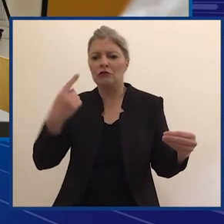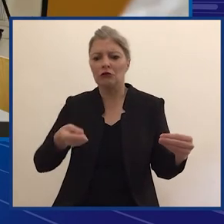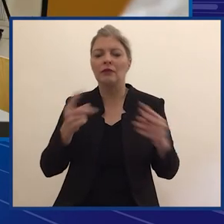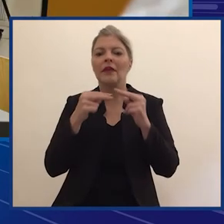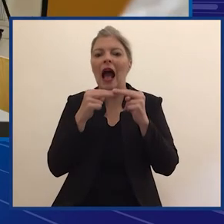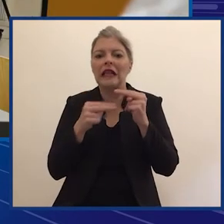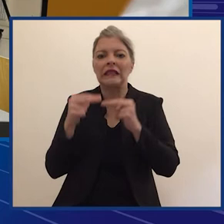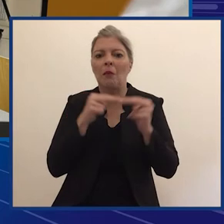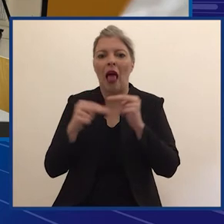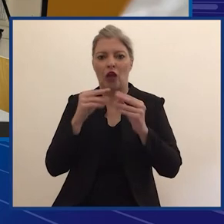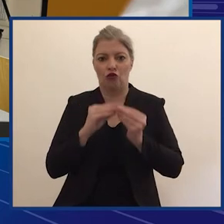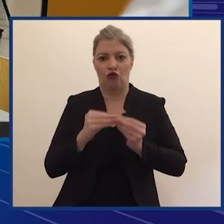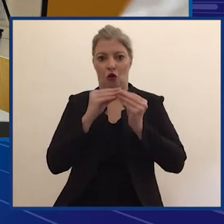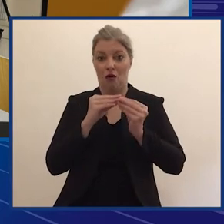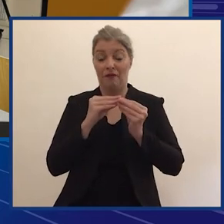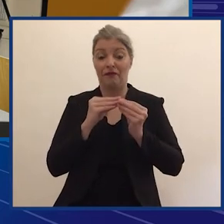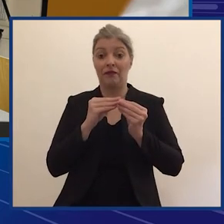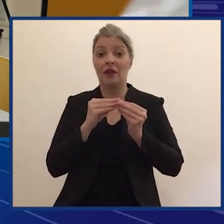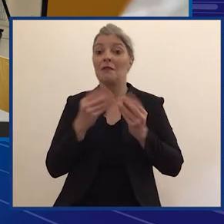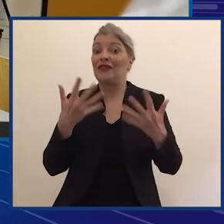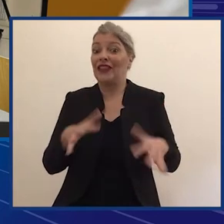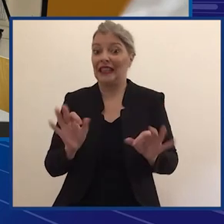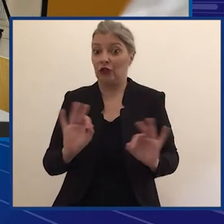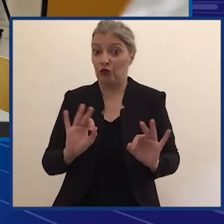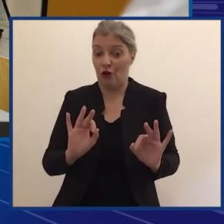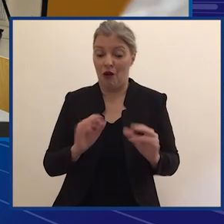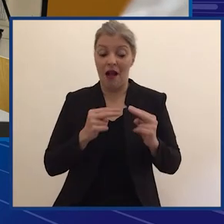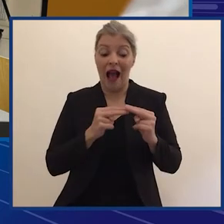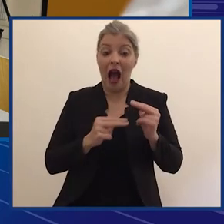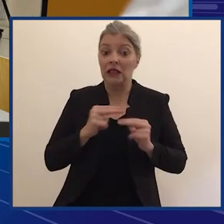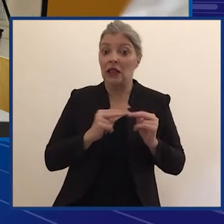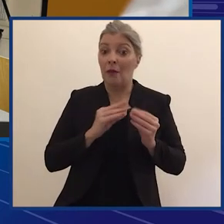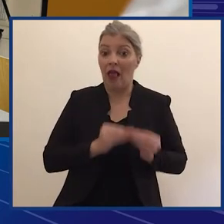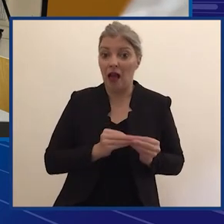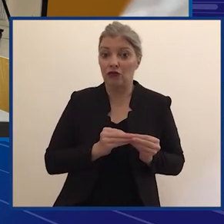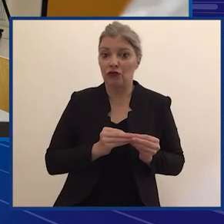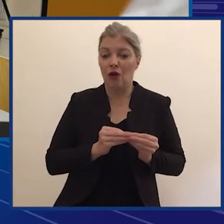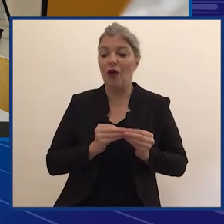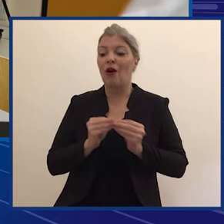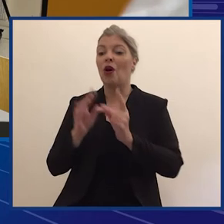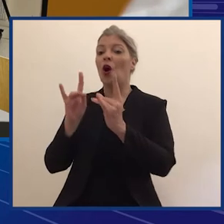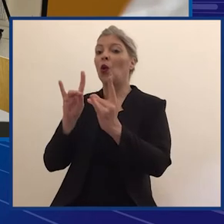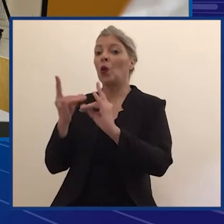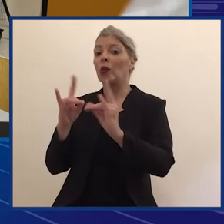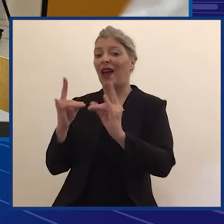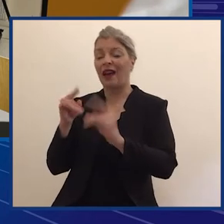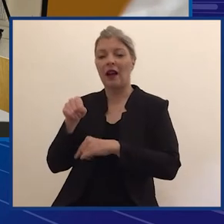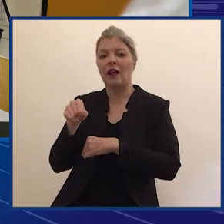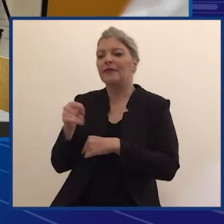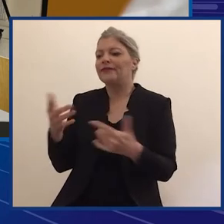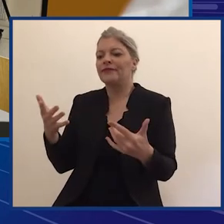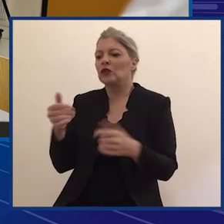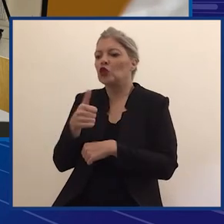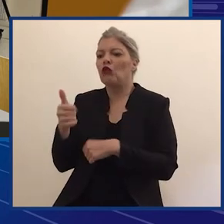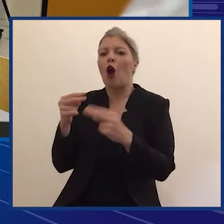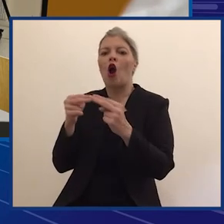l'assemblaggio. Non è ancora finito, perché finito l'assemblaggio, il router è semplicemente un